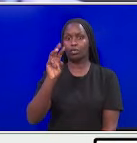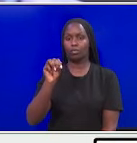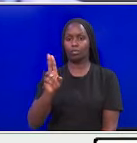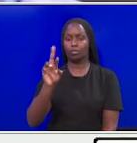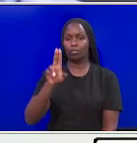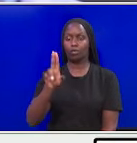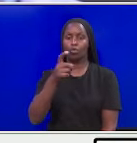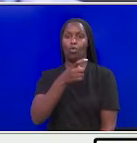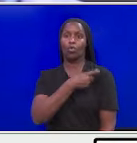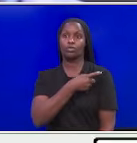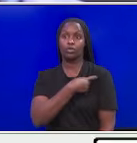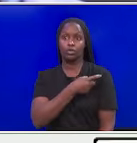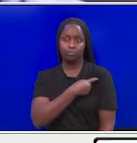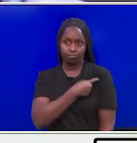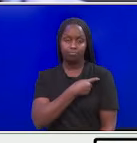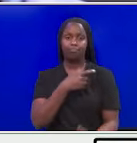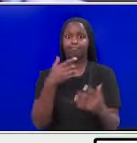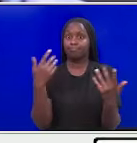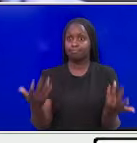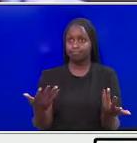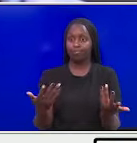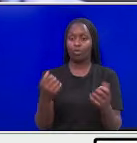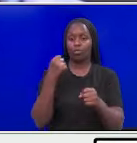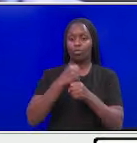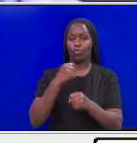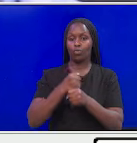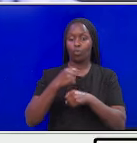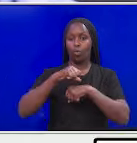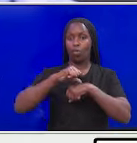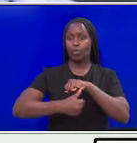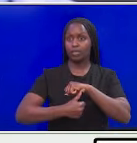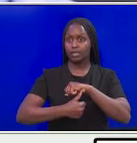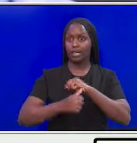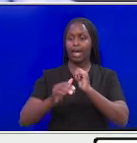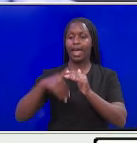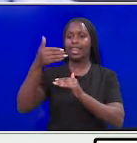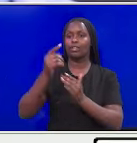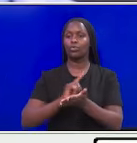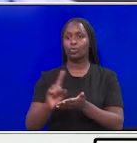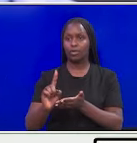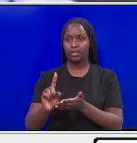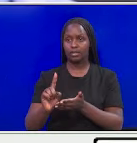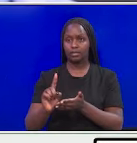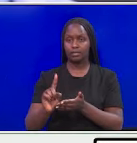after which we'll do autopsy from next week.